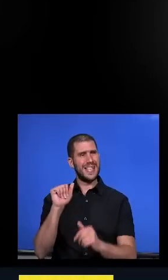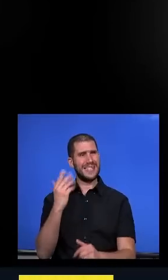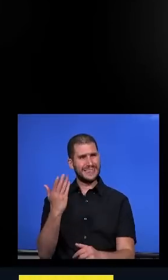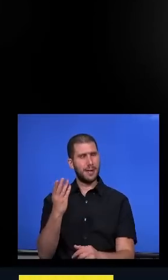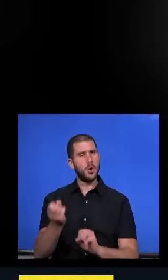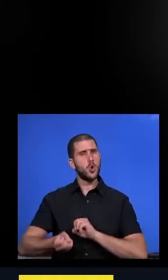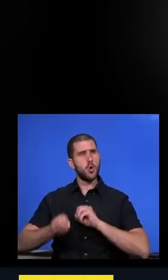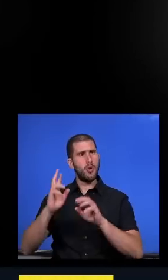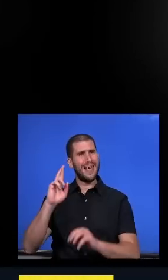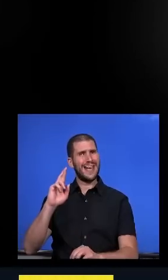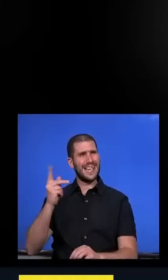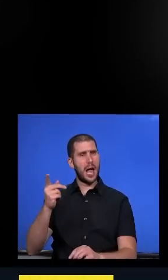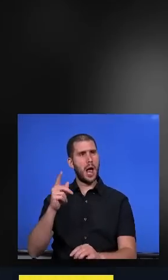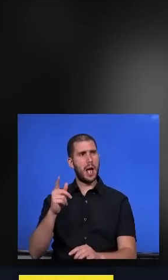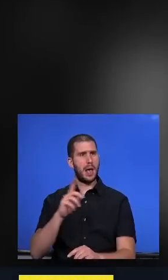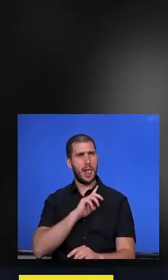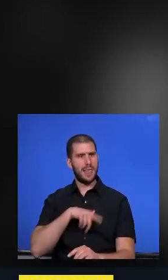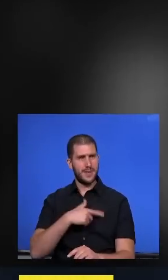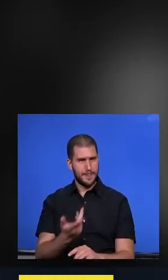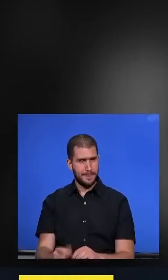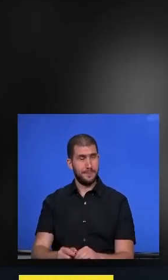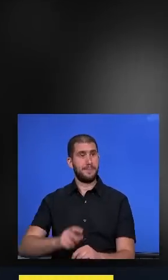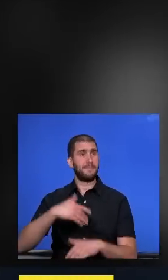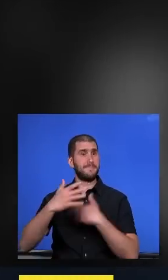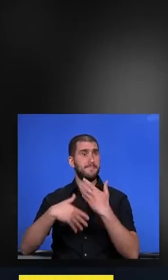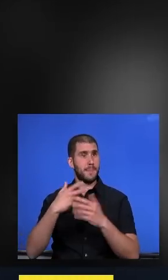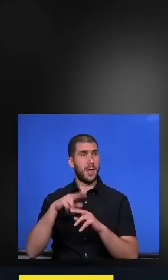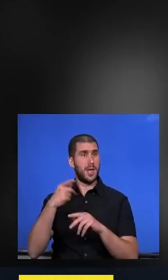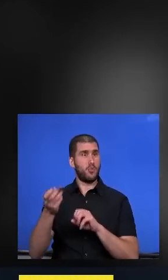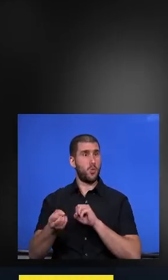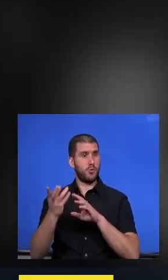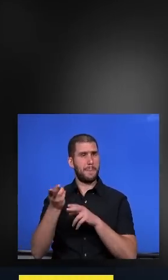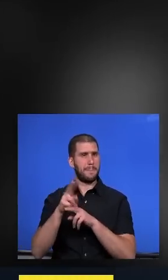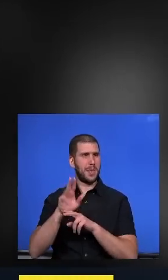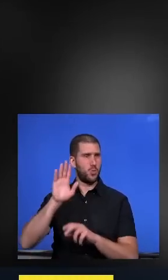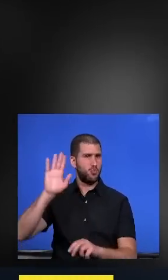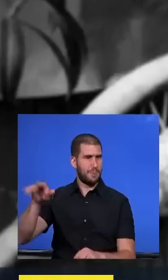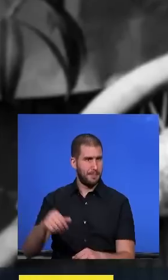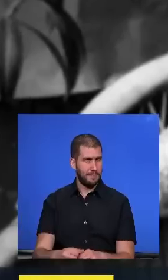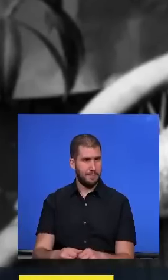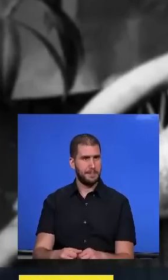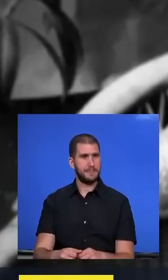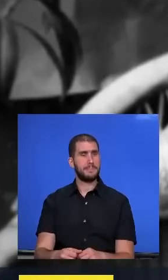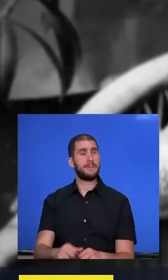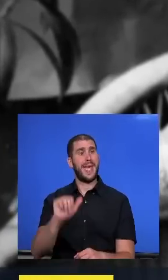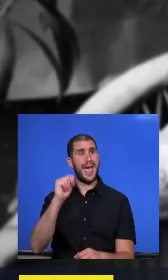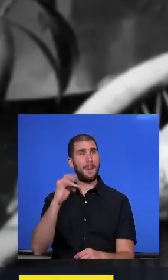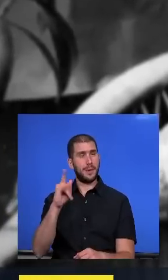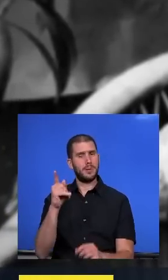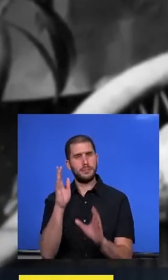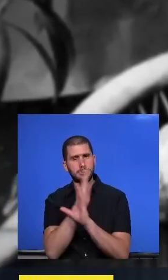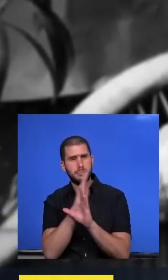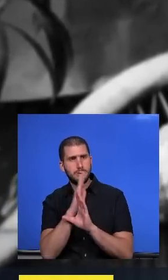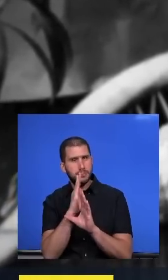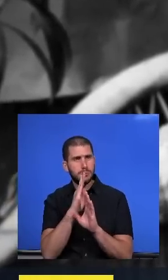הם מגורשים לריגה, וזמן קצר אחרי שהם מגורשים הם מתים שם. האפי יורד